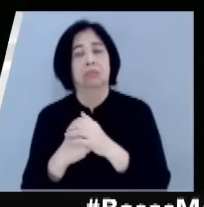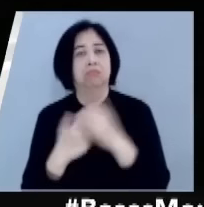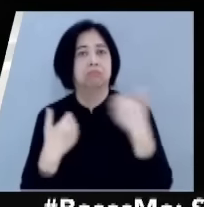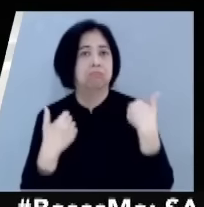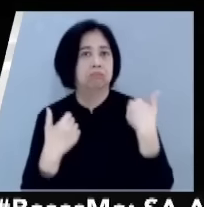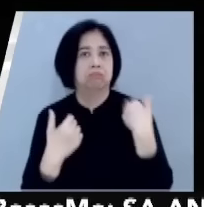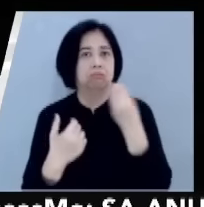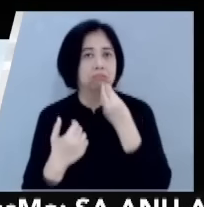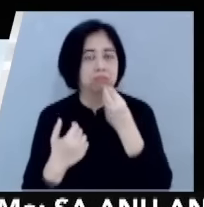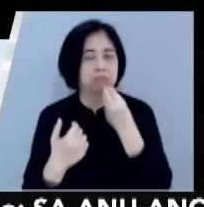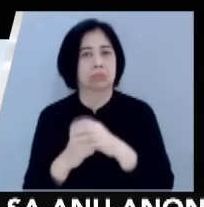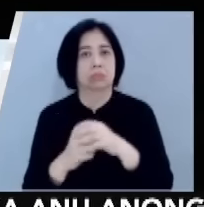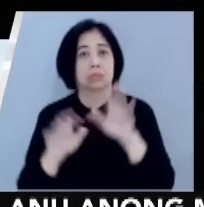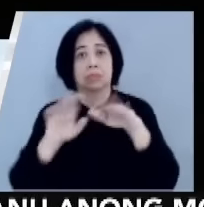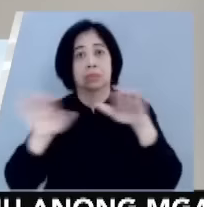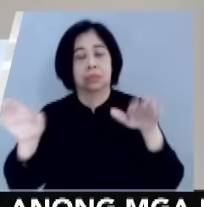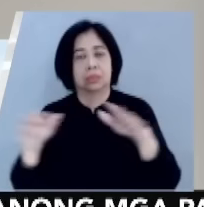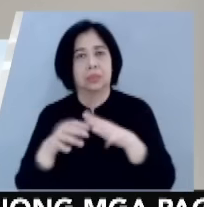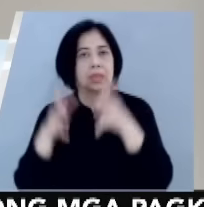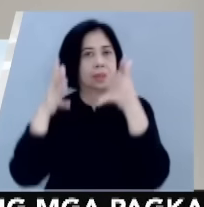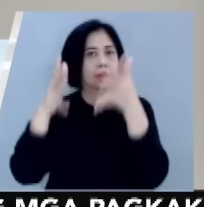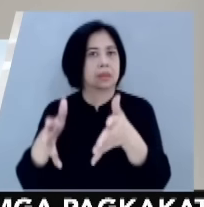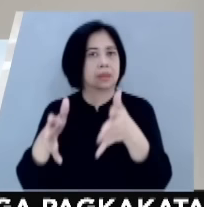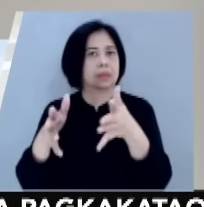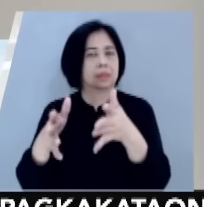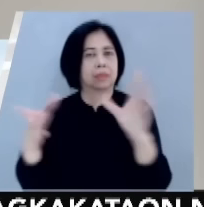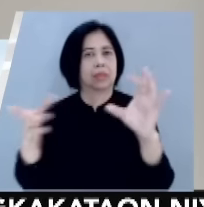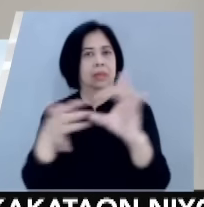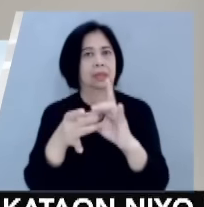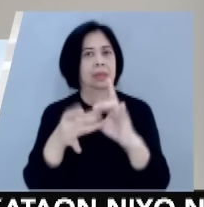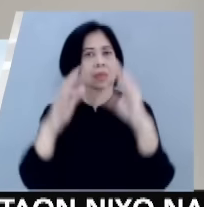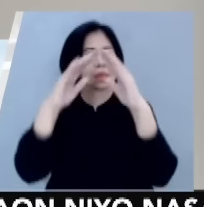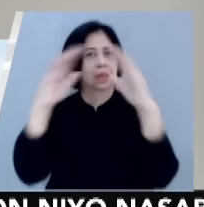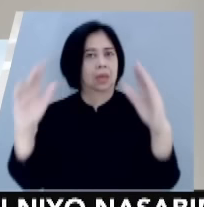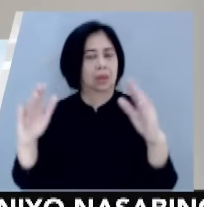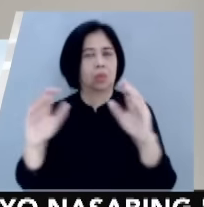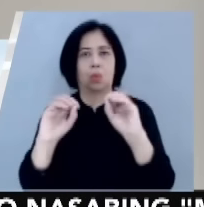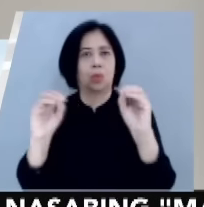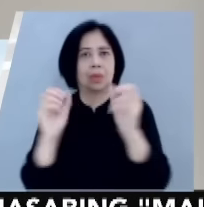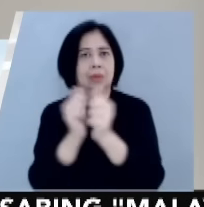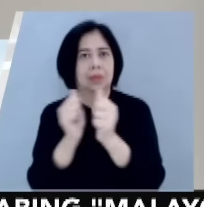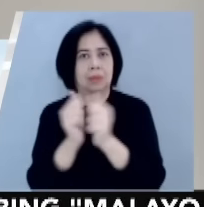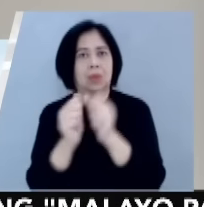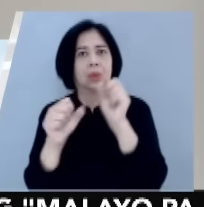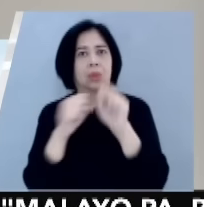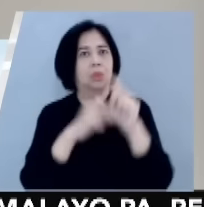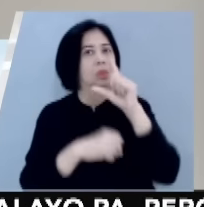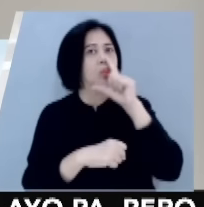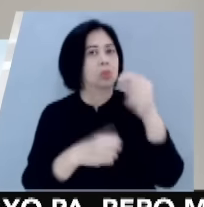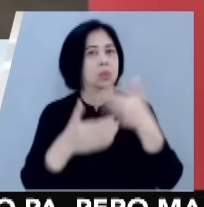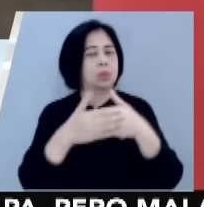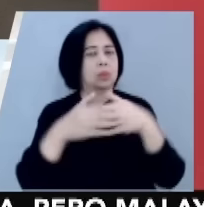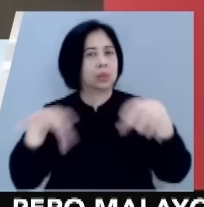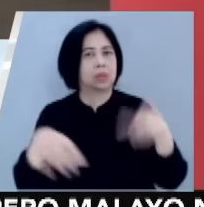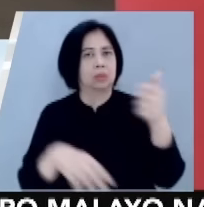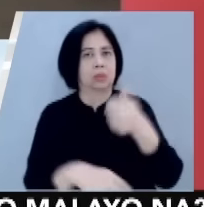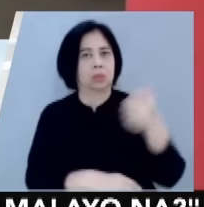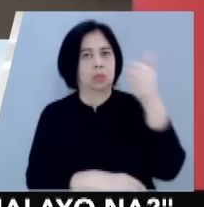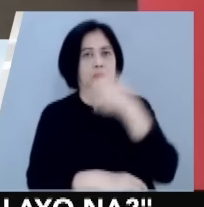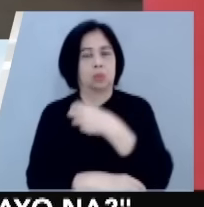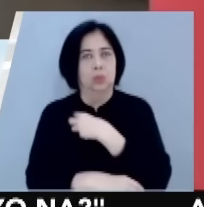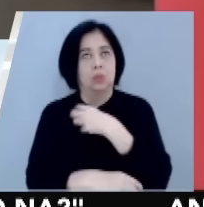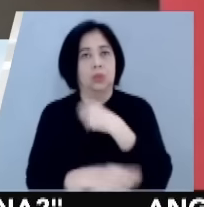Ang mga bata na iwan sa loob ng nakakandadong bahay nang walang kasama kaya inireport ng kapitbahay sa mga otoridad. Nirescue